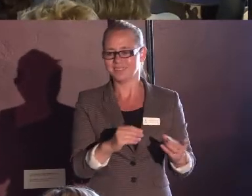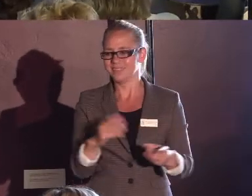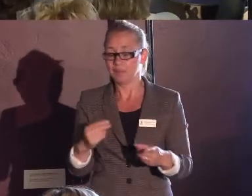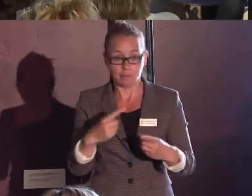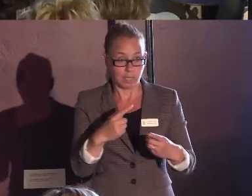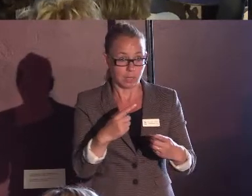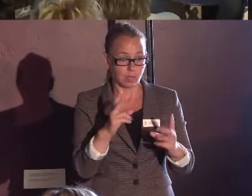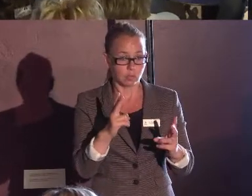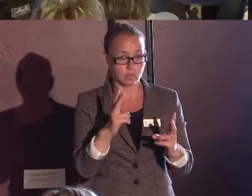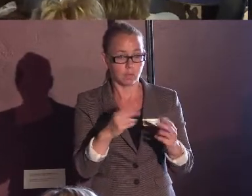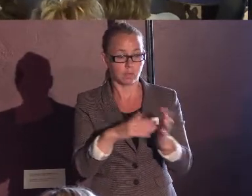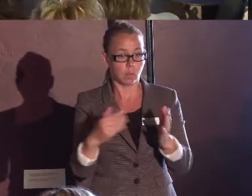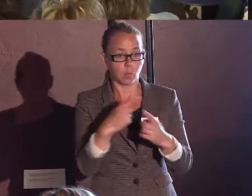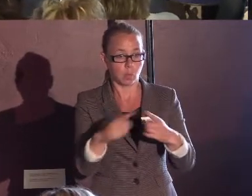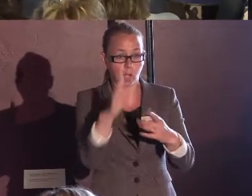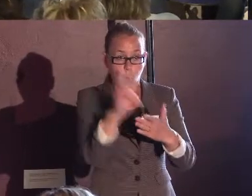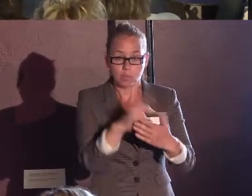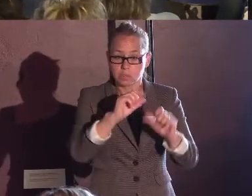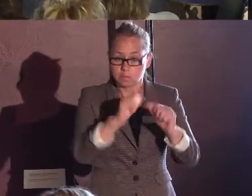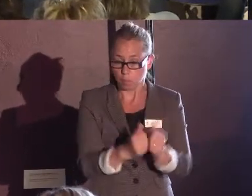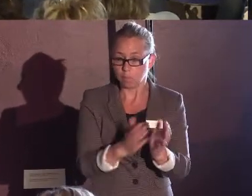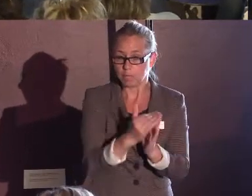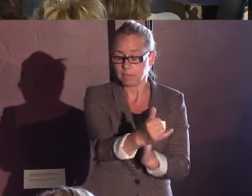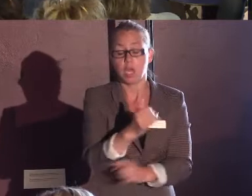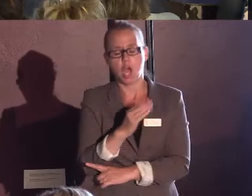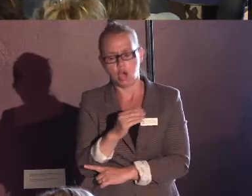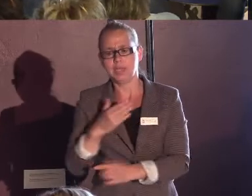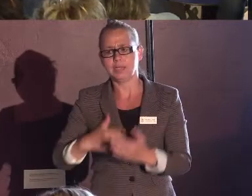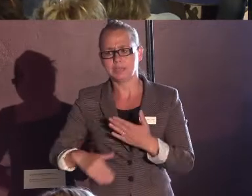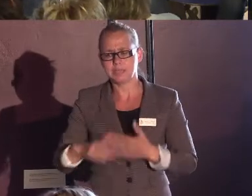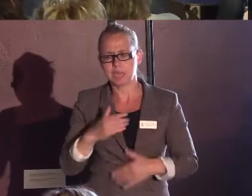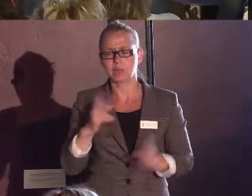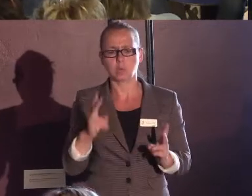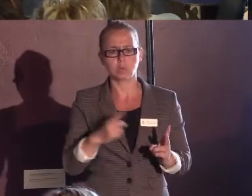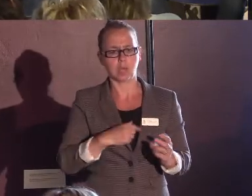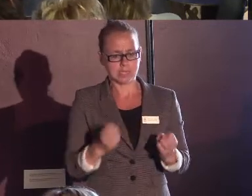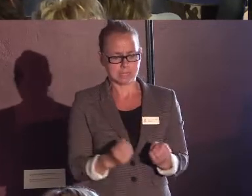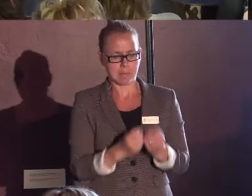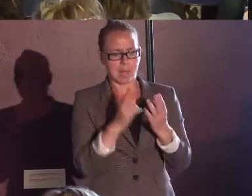från olika konstformer med i jammet? Det är intressant att